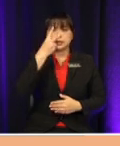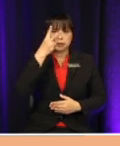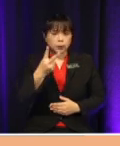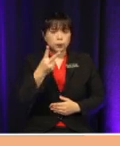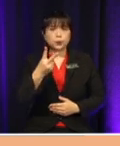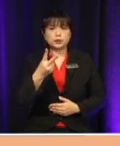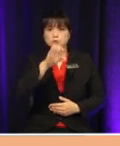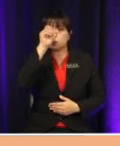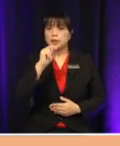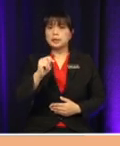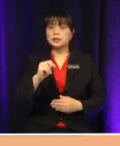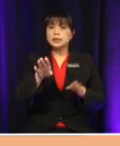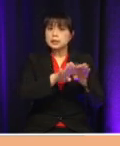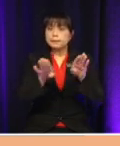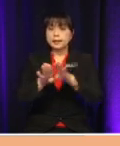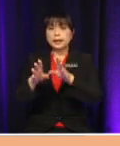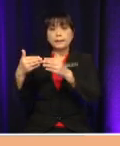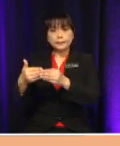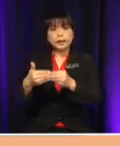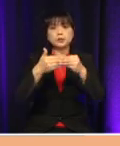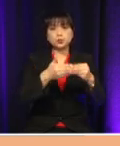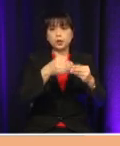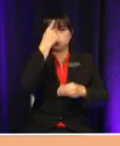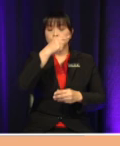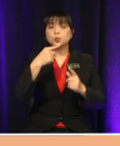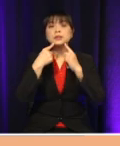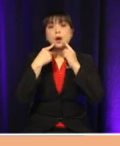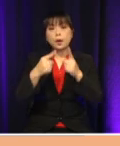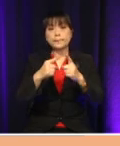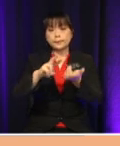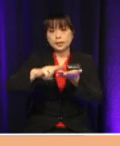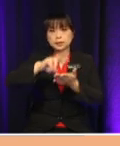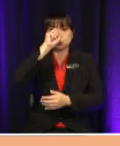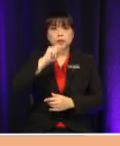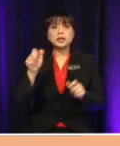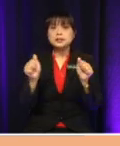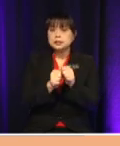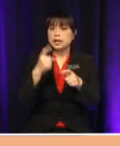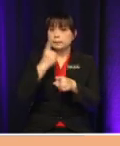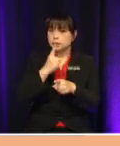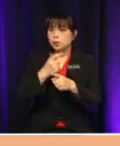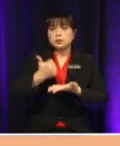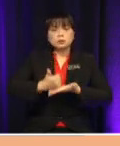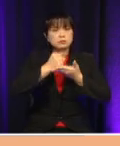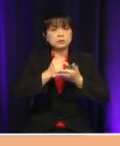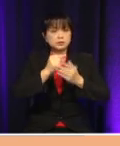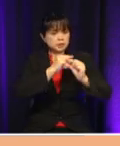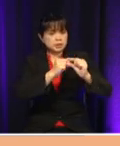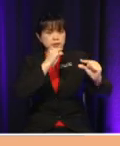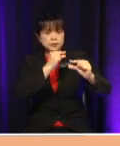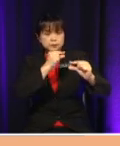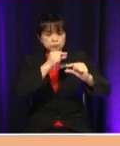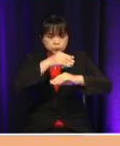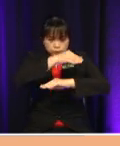sebab itulah teaches selalu bagi tahu kalau dapat sholat baca soalan dengan betul tolong gariskan seperti apa yang